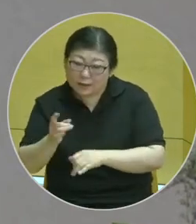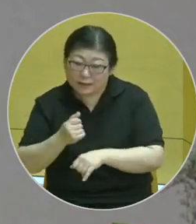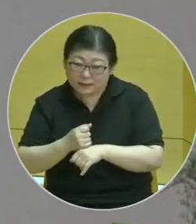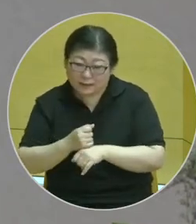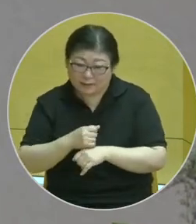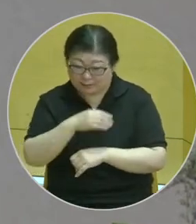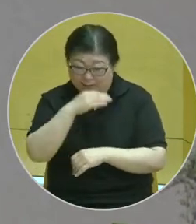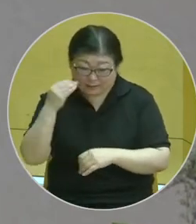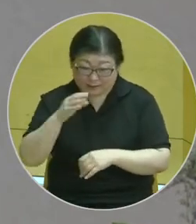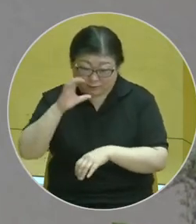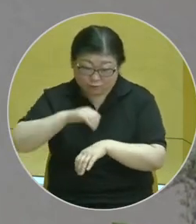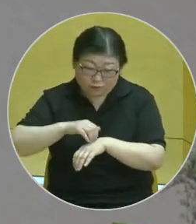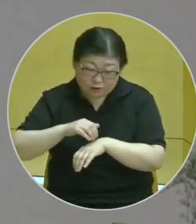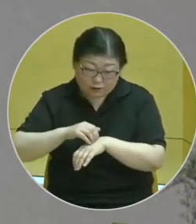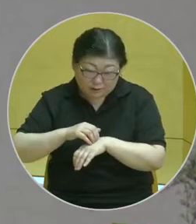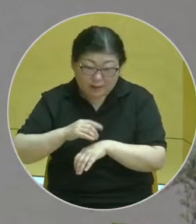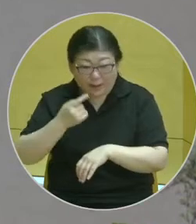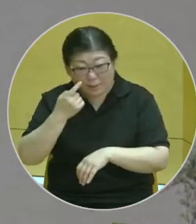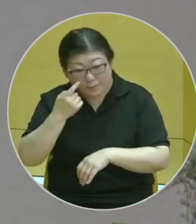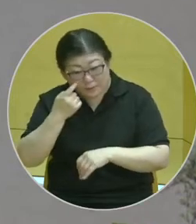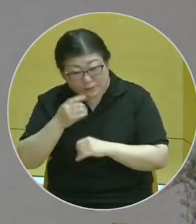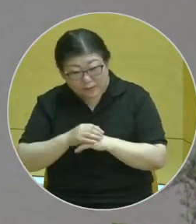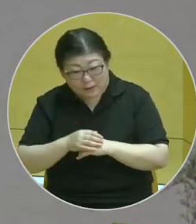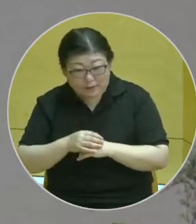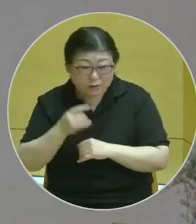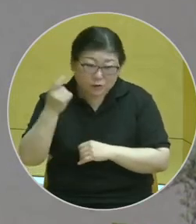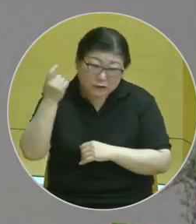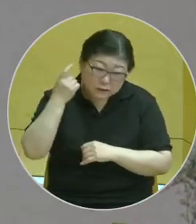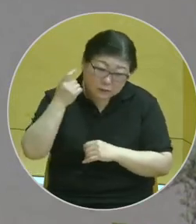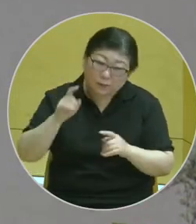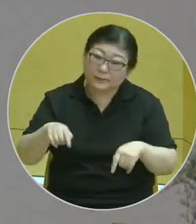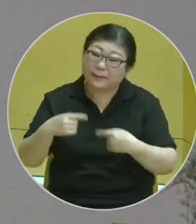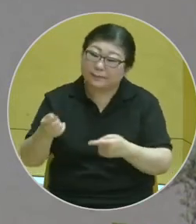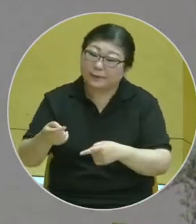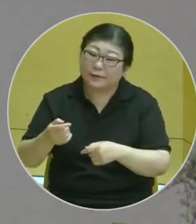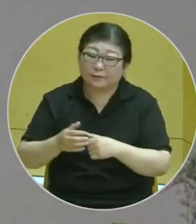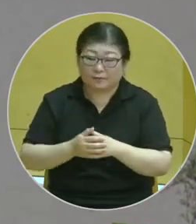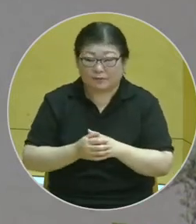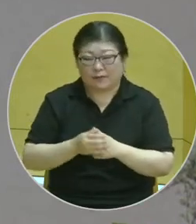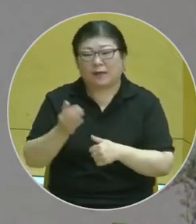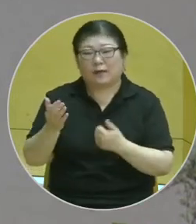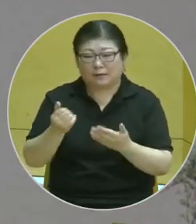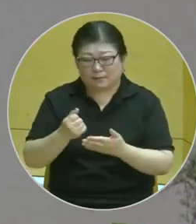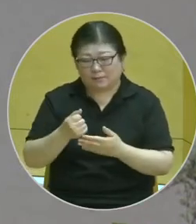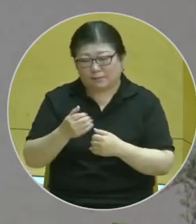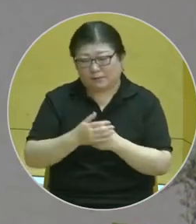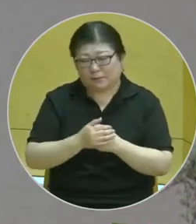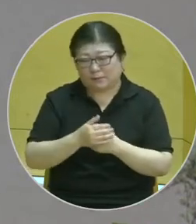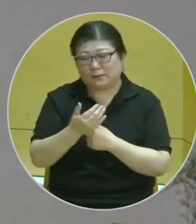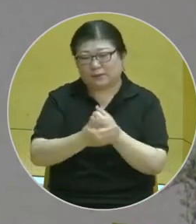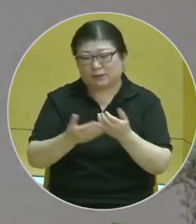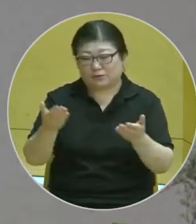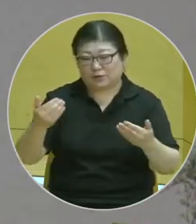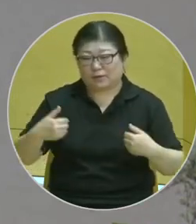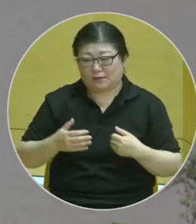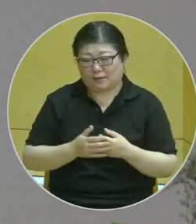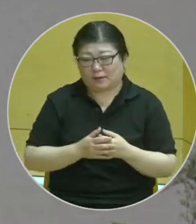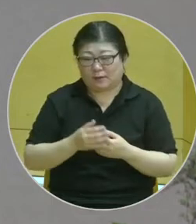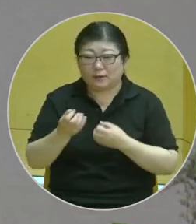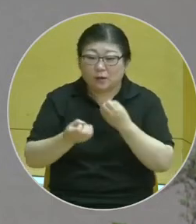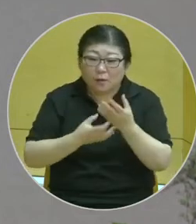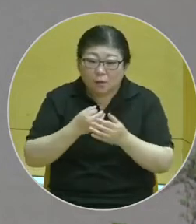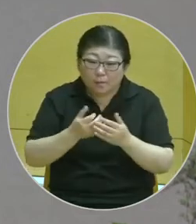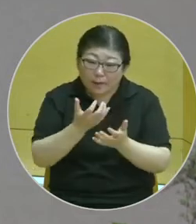않겠냐고 그 얘기를 듣고 참여했던 이 뜻밖의 하나님께서 이런 은혜를 주셨다고 그렇게 고백을 많이 합니다 바나바 도